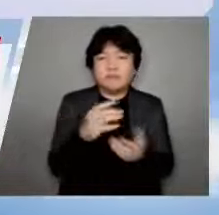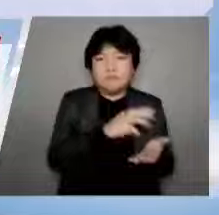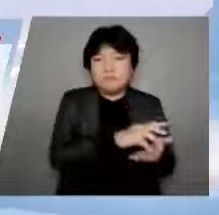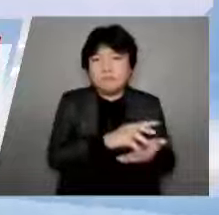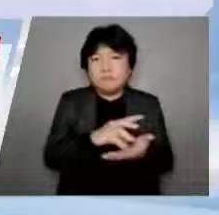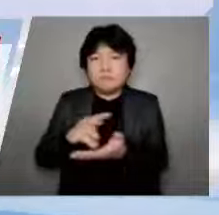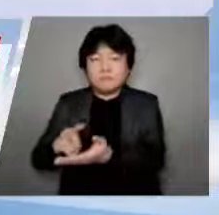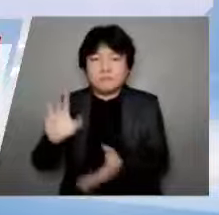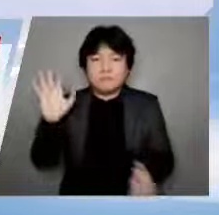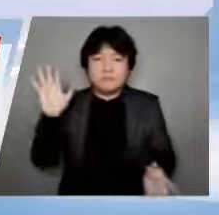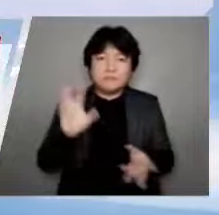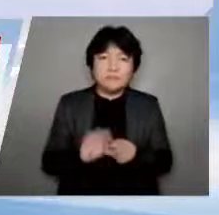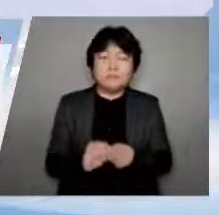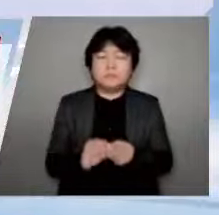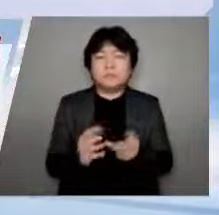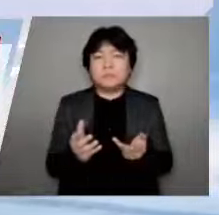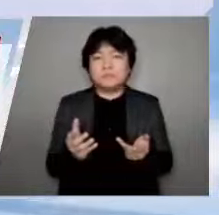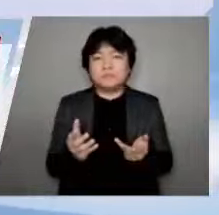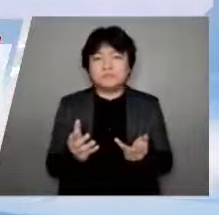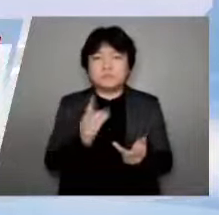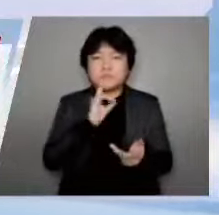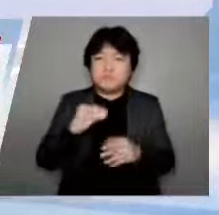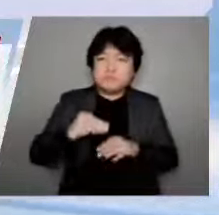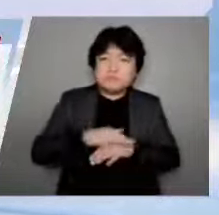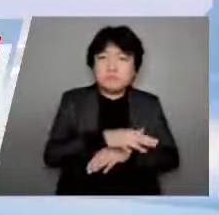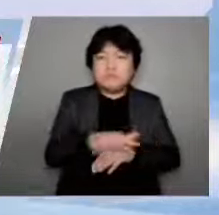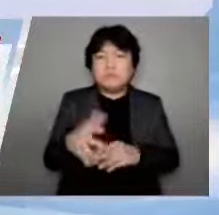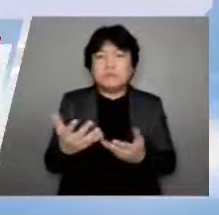po ay naka-apekto sa